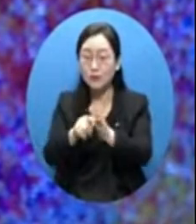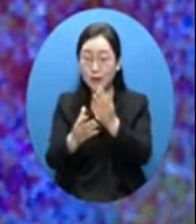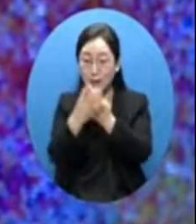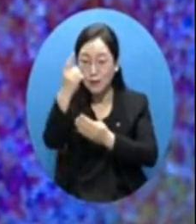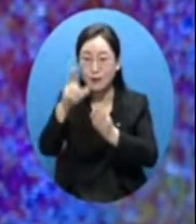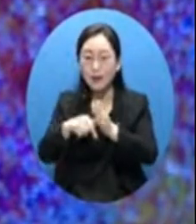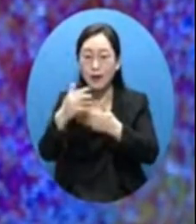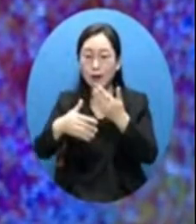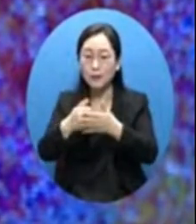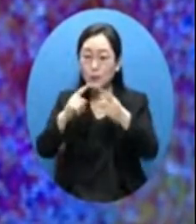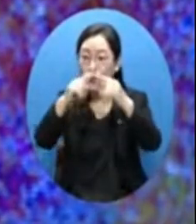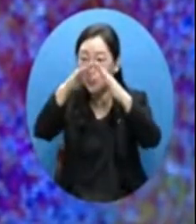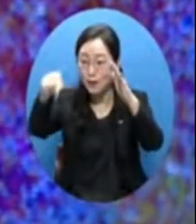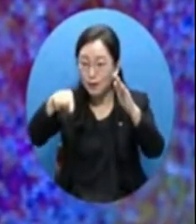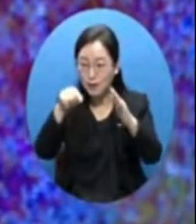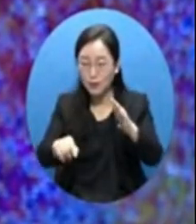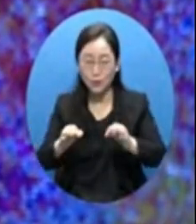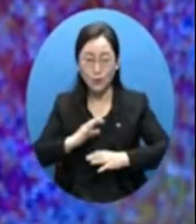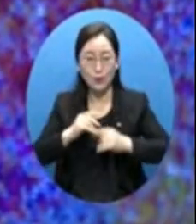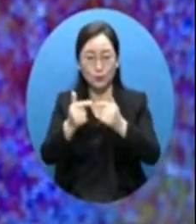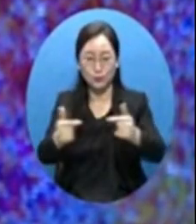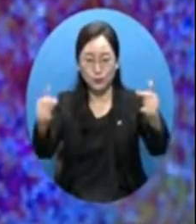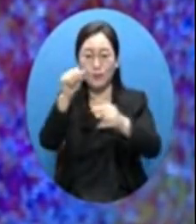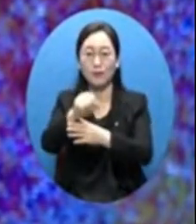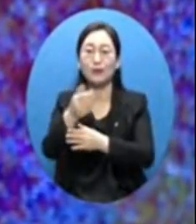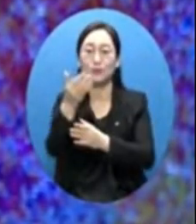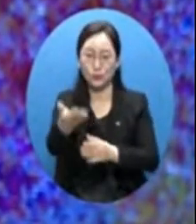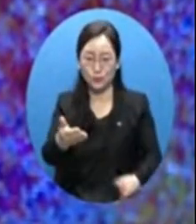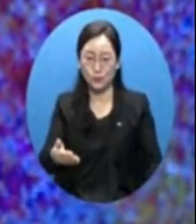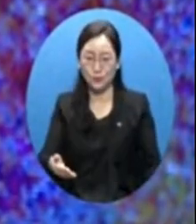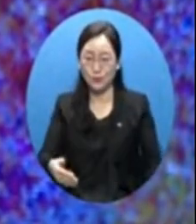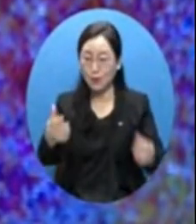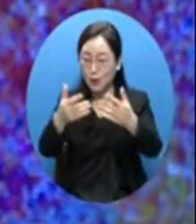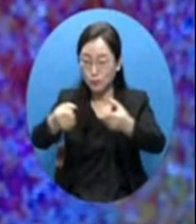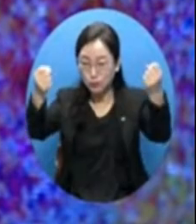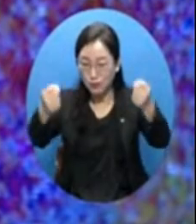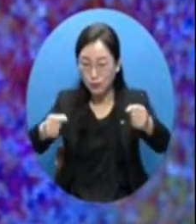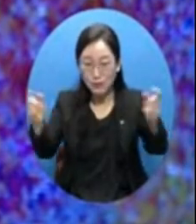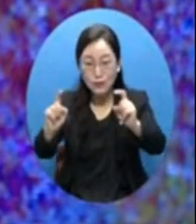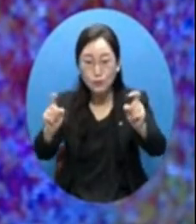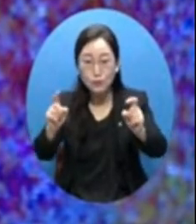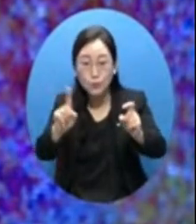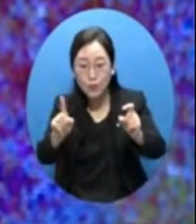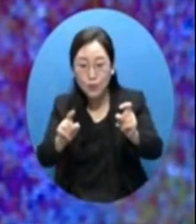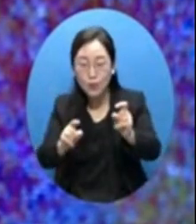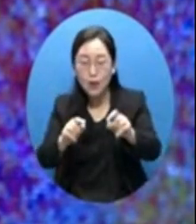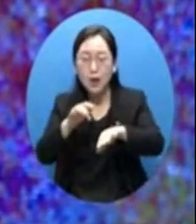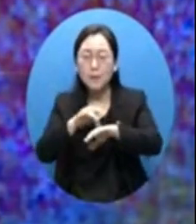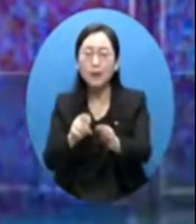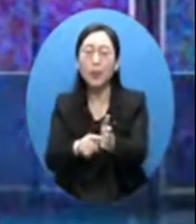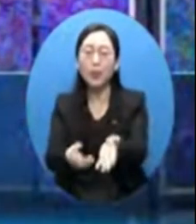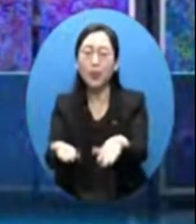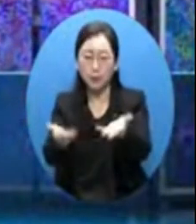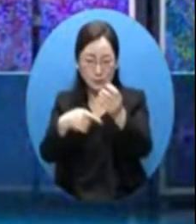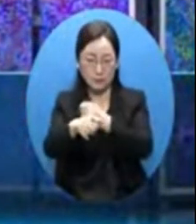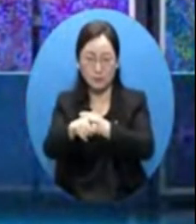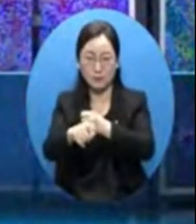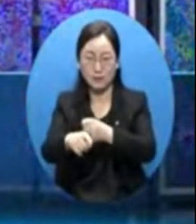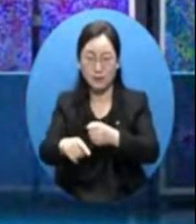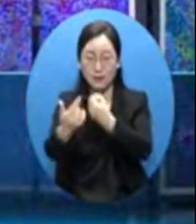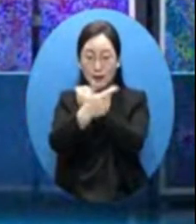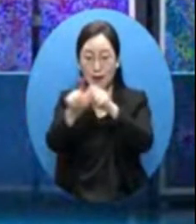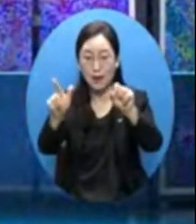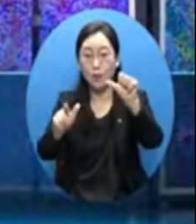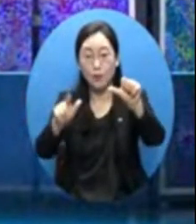교회에 놀라운 붕을 허락해 주시는 것입니다. 분열과 다툼은 마귀 역사인 것입니다. 갈라디아서 5장 15절을 말씀합니다.